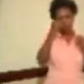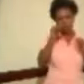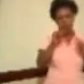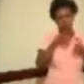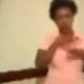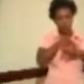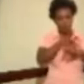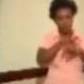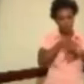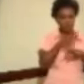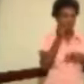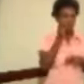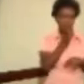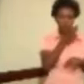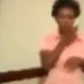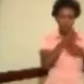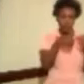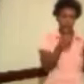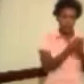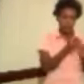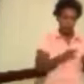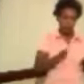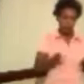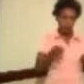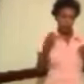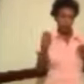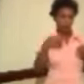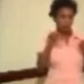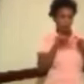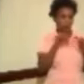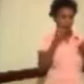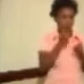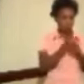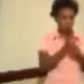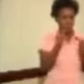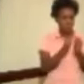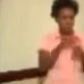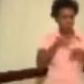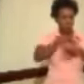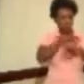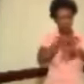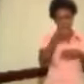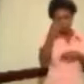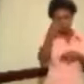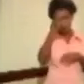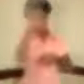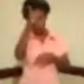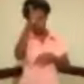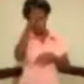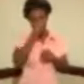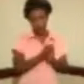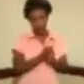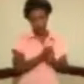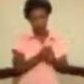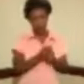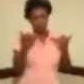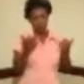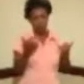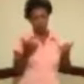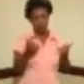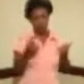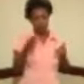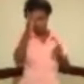monde héritait papa. Qui donc nous gagnait progressivement une parcellisation de la terre. Et un individu,